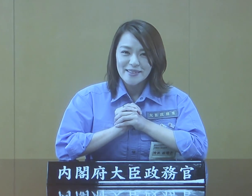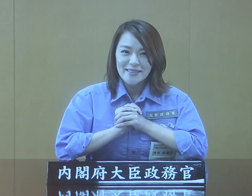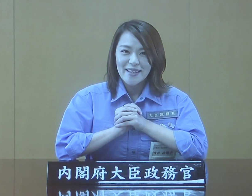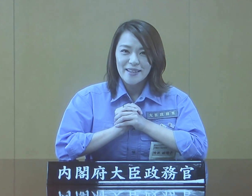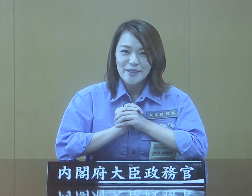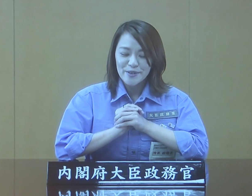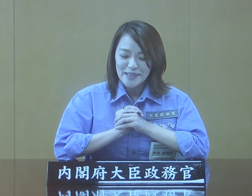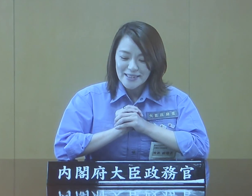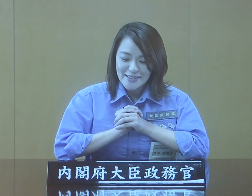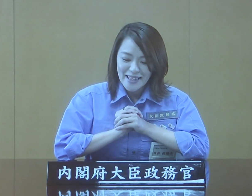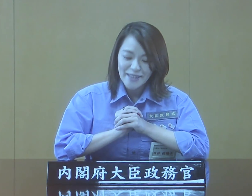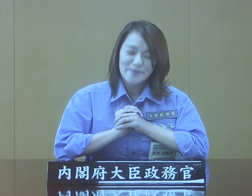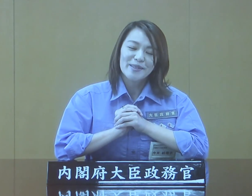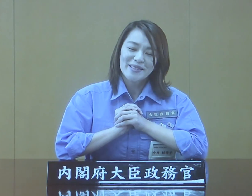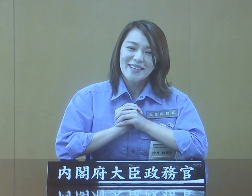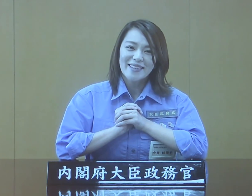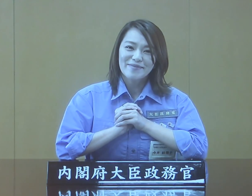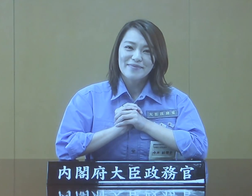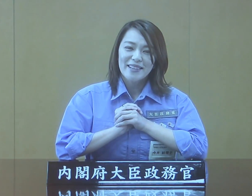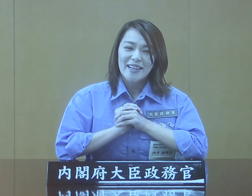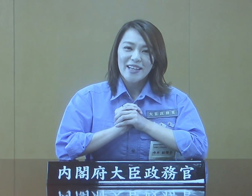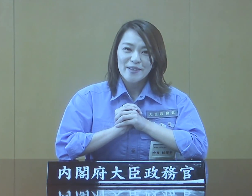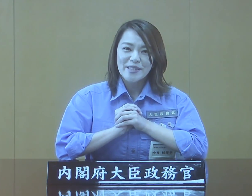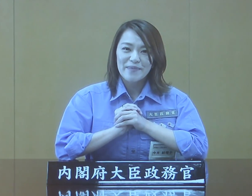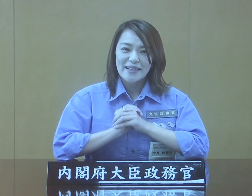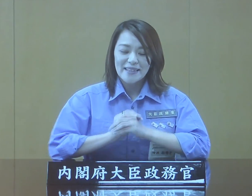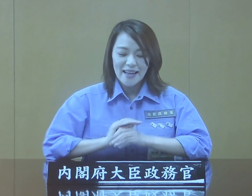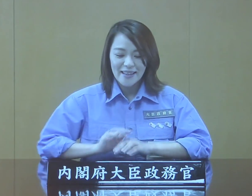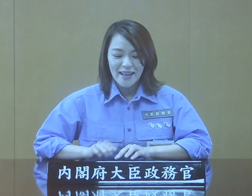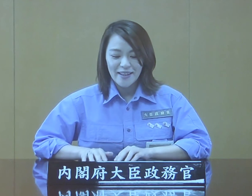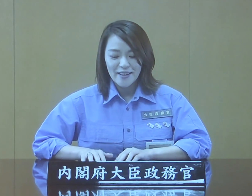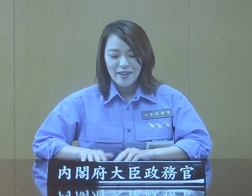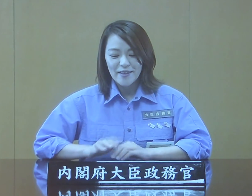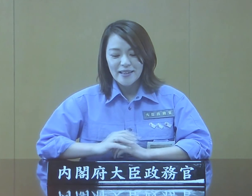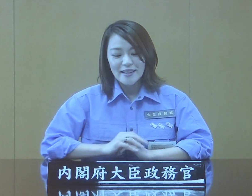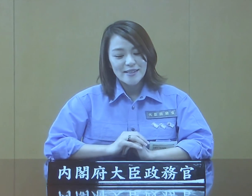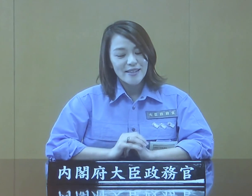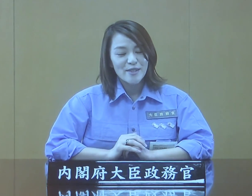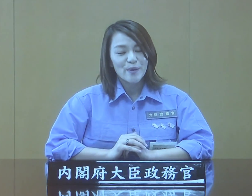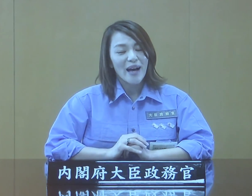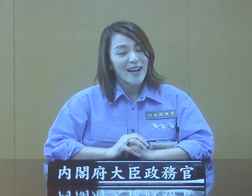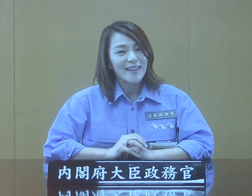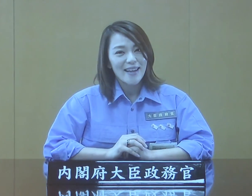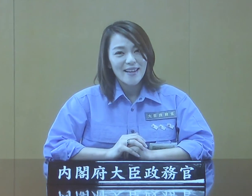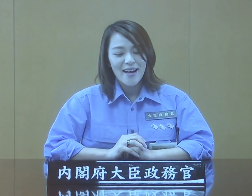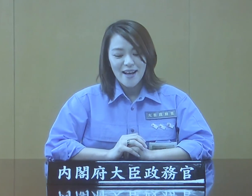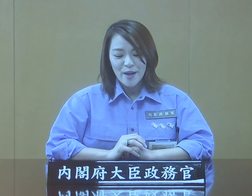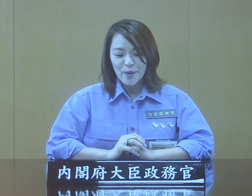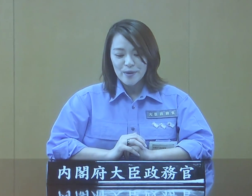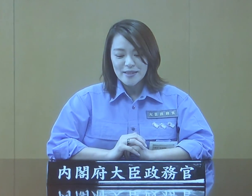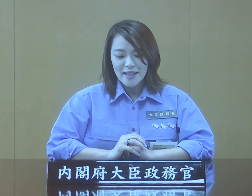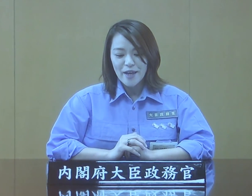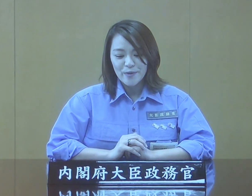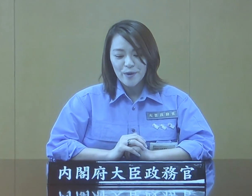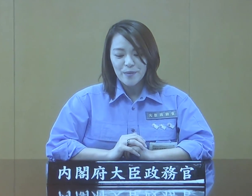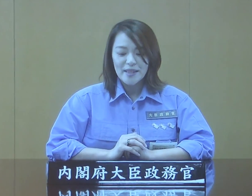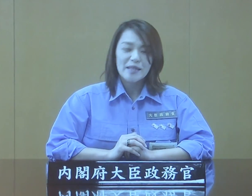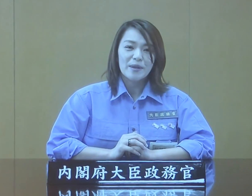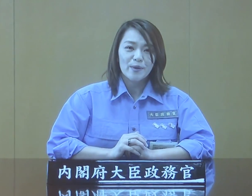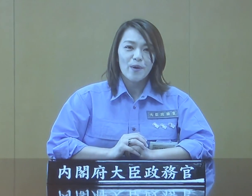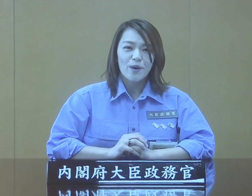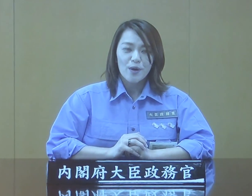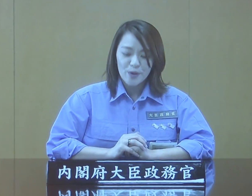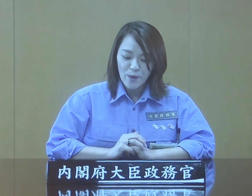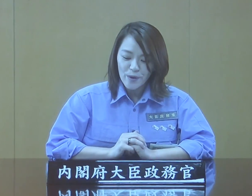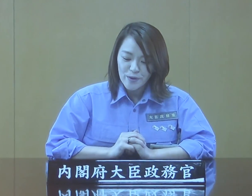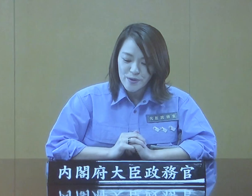強靭な国にしたい、そして広島大会がですね、その新たな知見を皆様